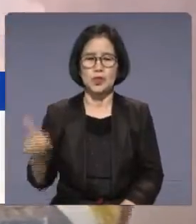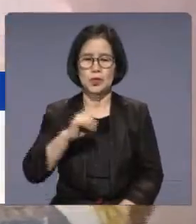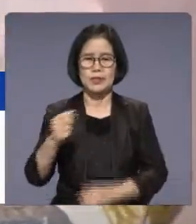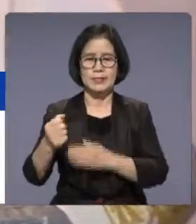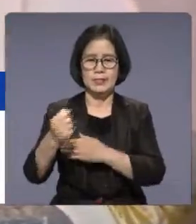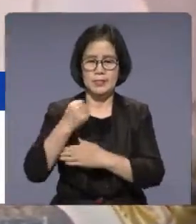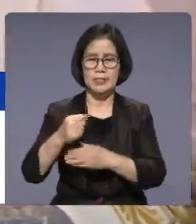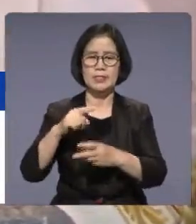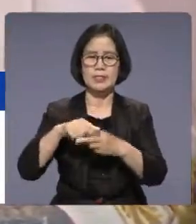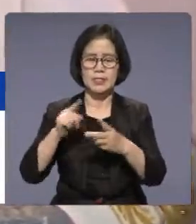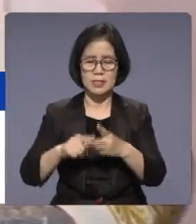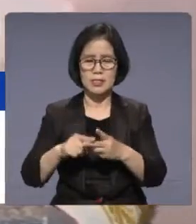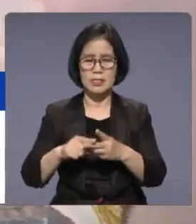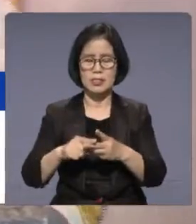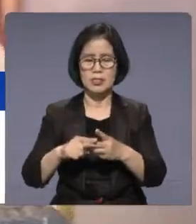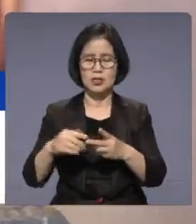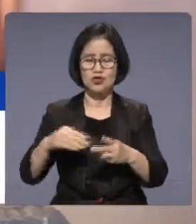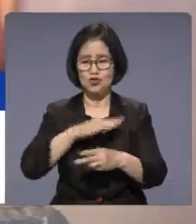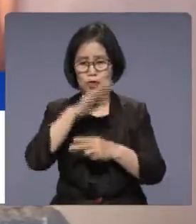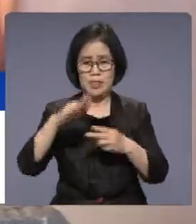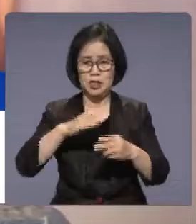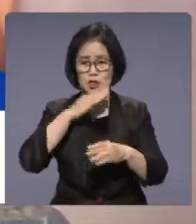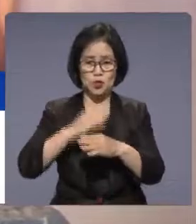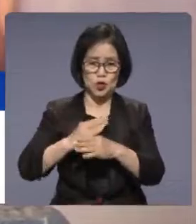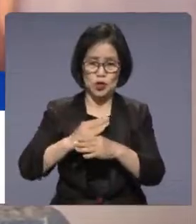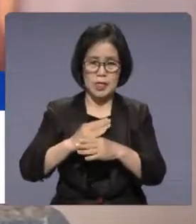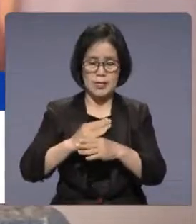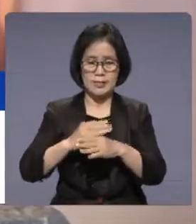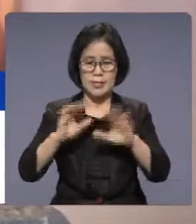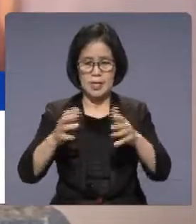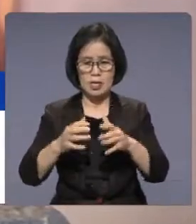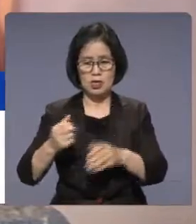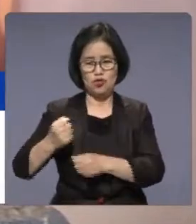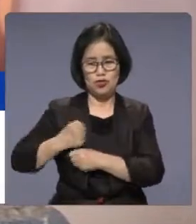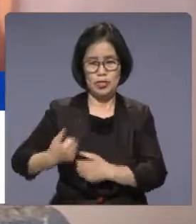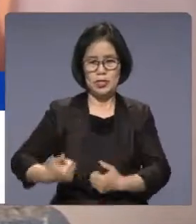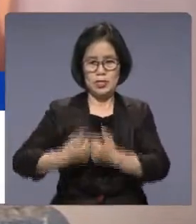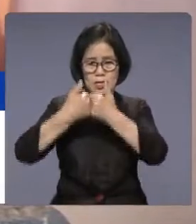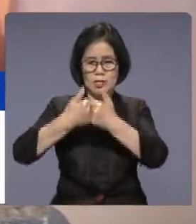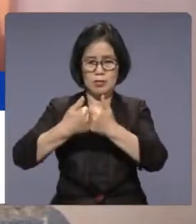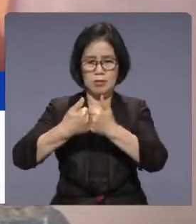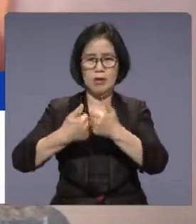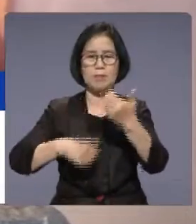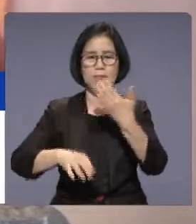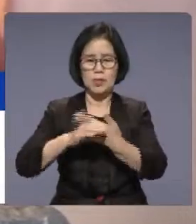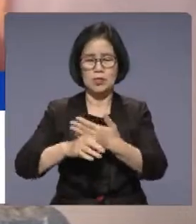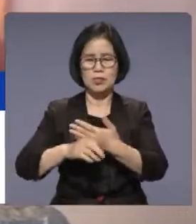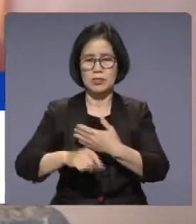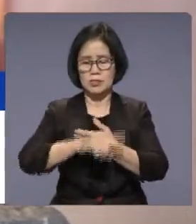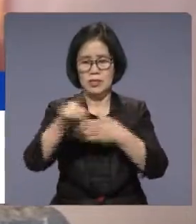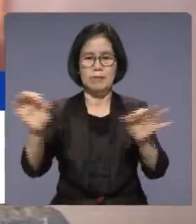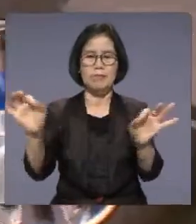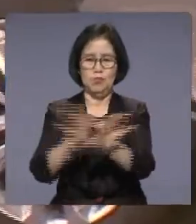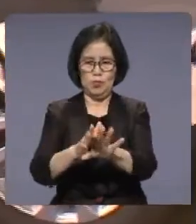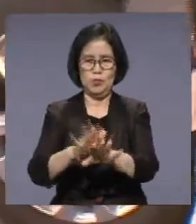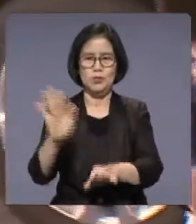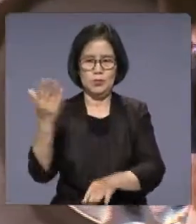세력이든 조선 민주주의 인민공화국과의 군사적 대결을 기도한다면 그들은 소멸될